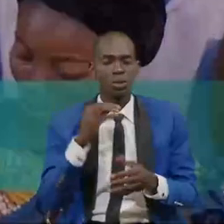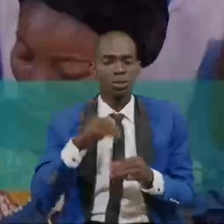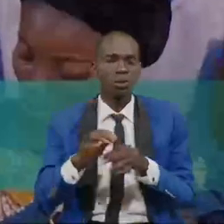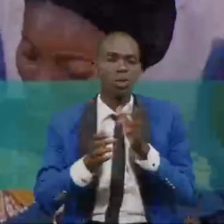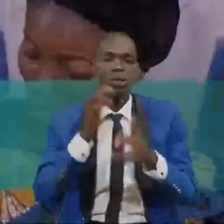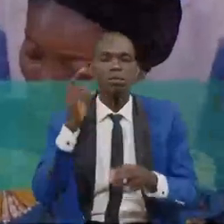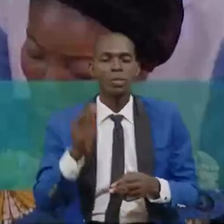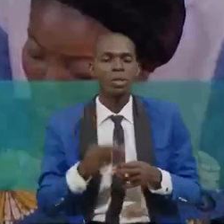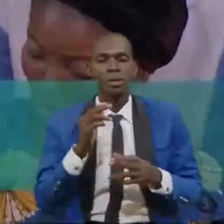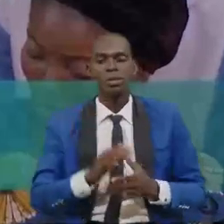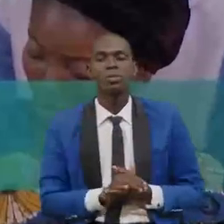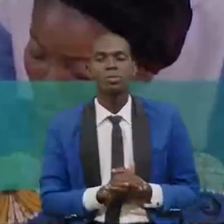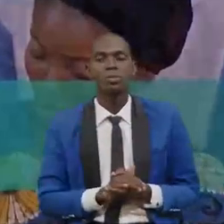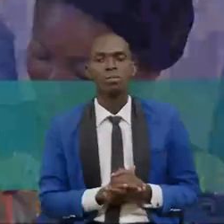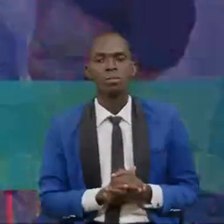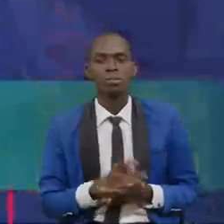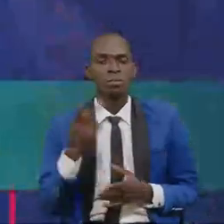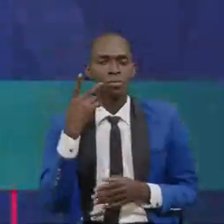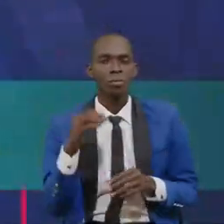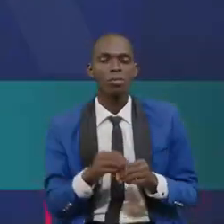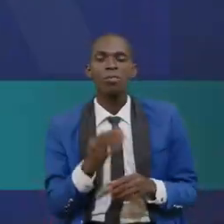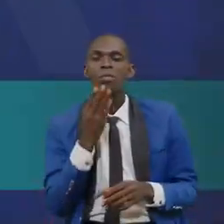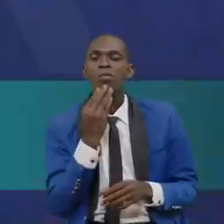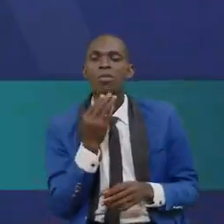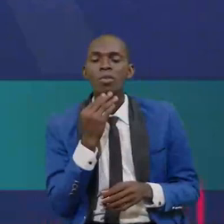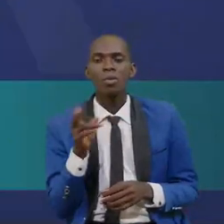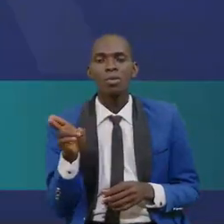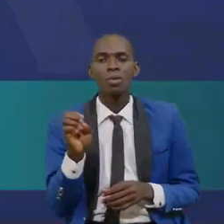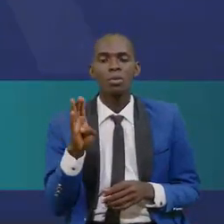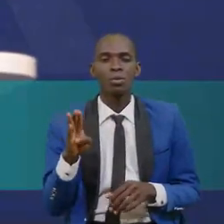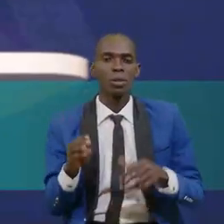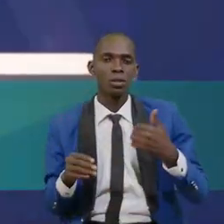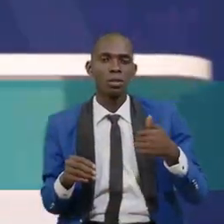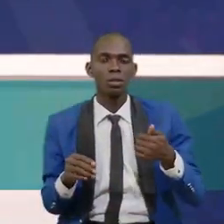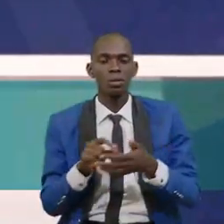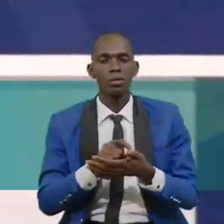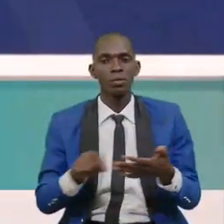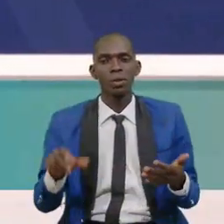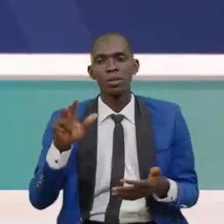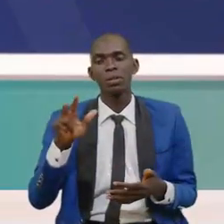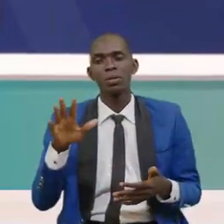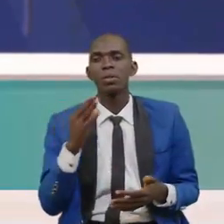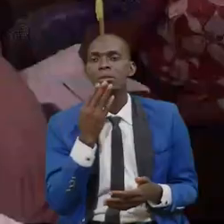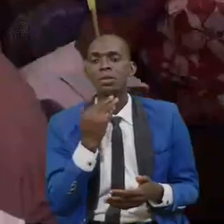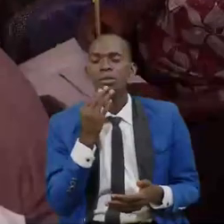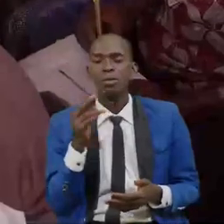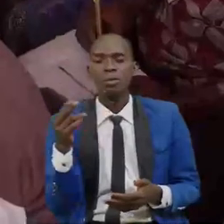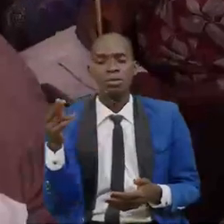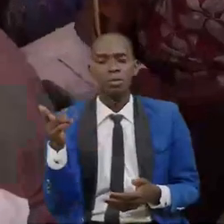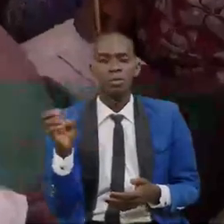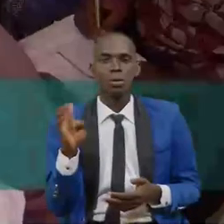de Jésus. Voyons Hébreux chapitre 10, verset 35. Hébreux